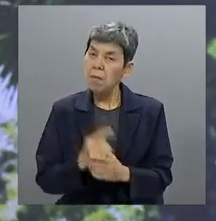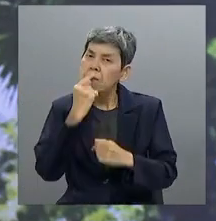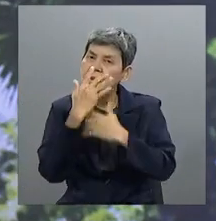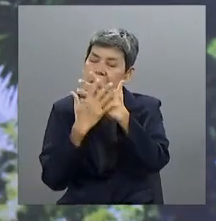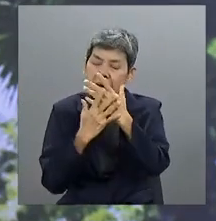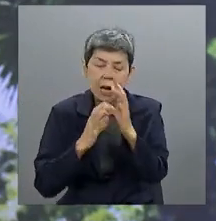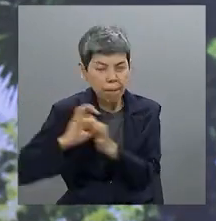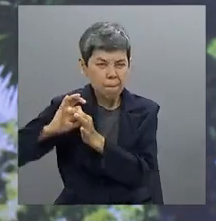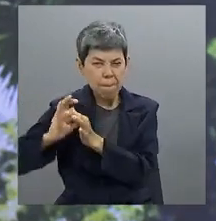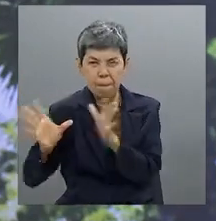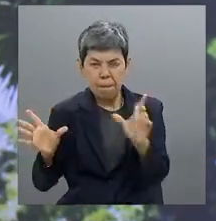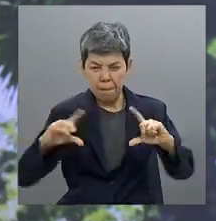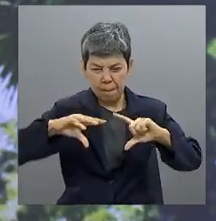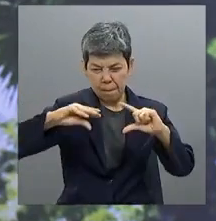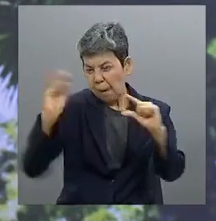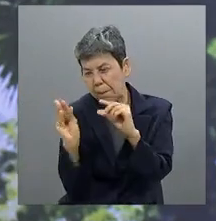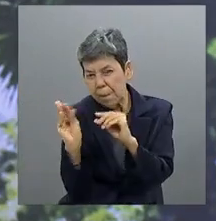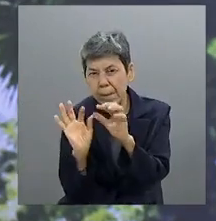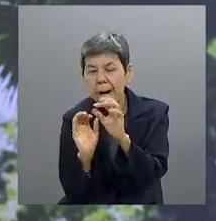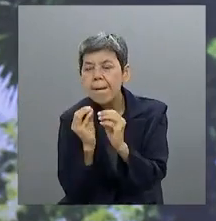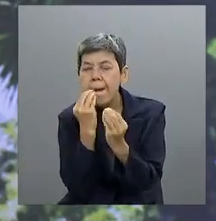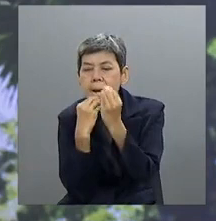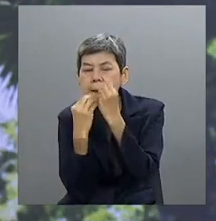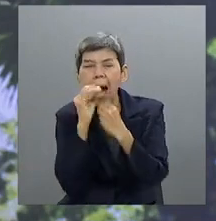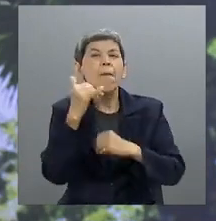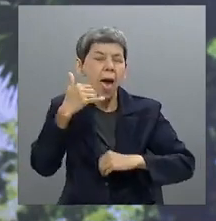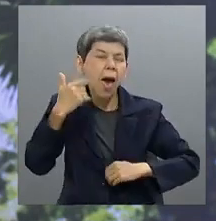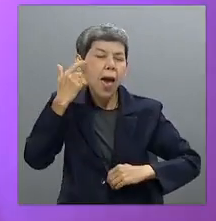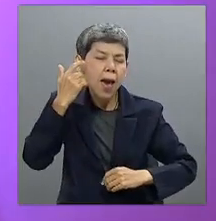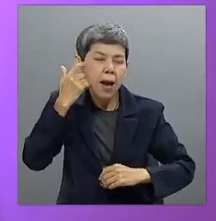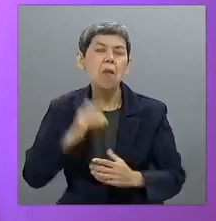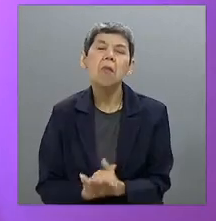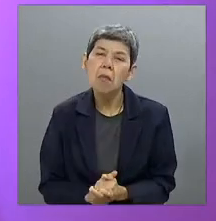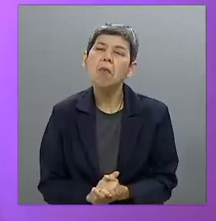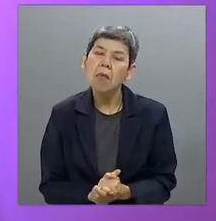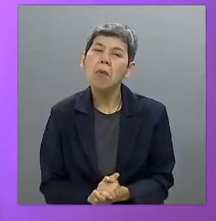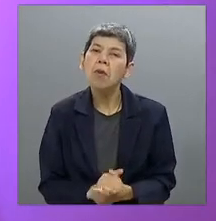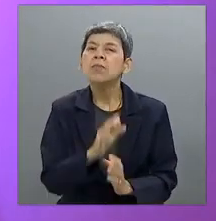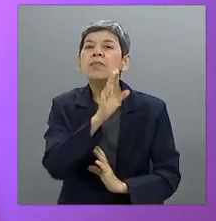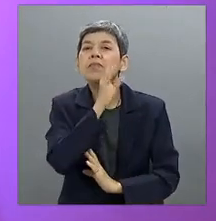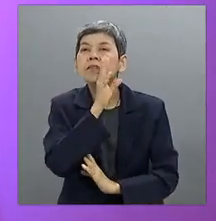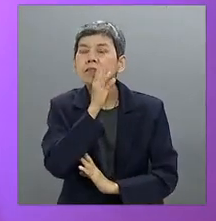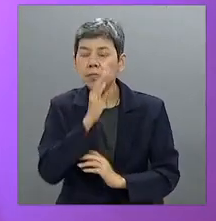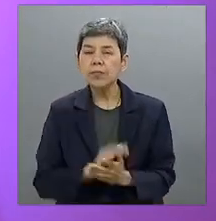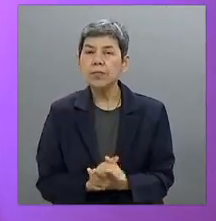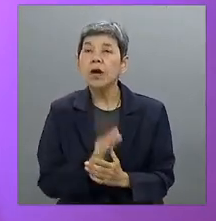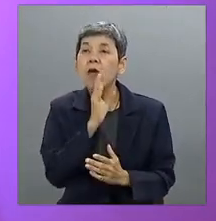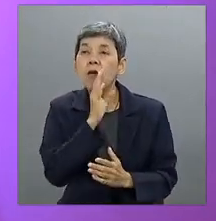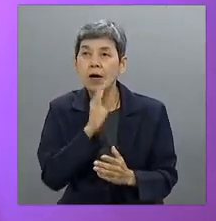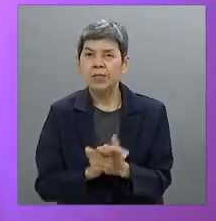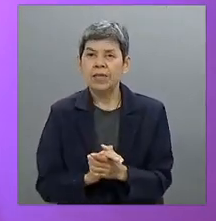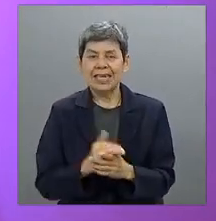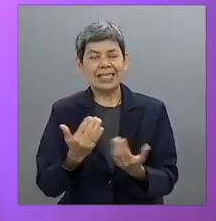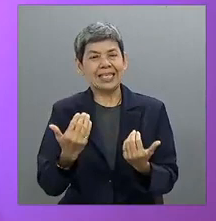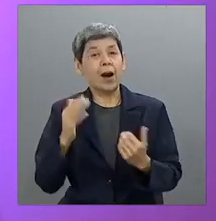ได้รับเลือดซัพพลายได้รับเลือดเลี้ยงมาจากส่วนอื่นๆได ้ทีนี้ถ้าเกิดย้อนกลับมาเมื่อสักครู่นี้มันเป็นเหตุการณ์ที่คุณหมอบอกว่